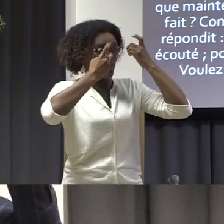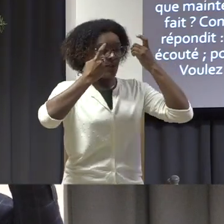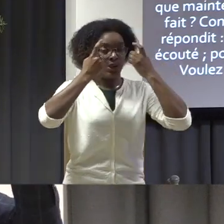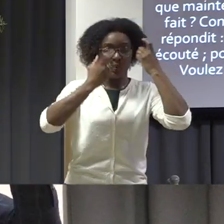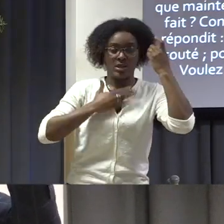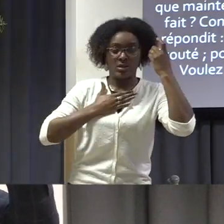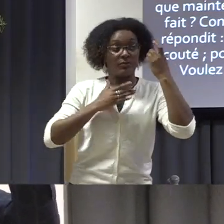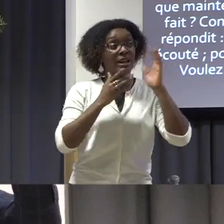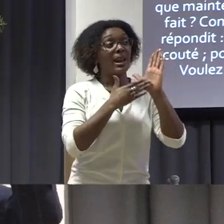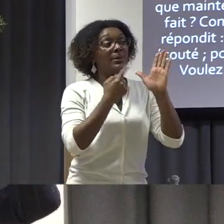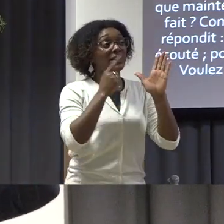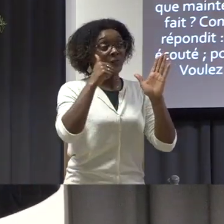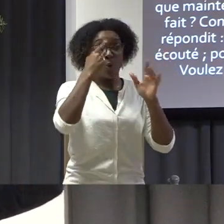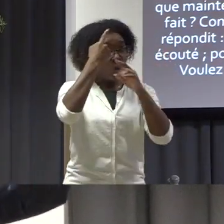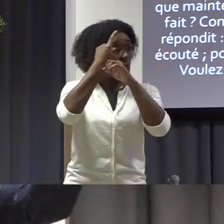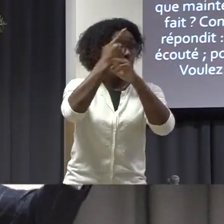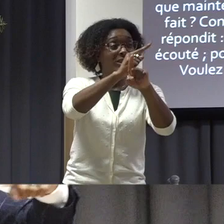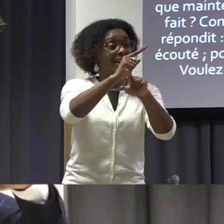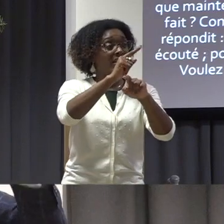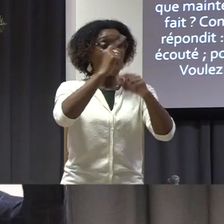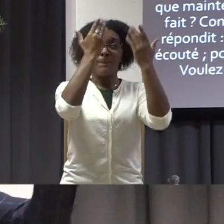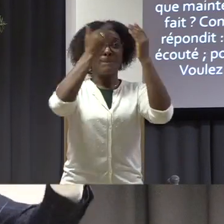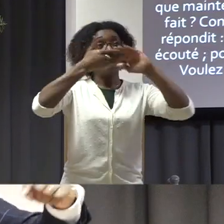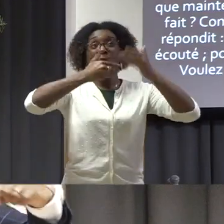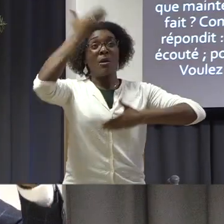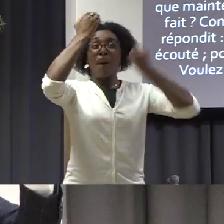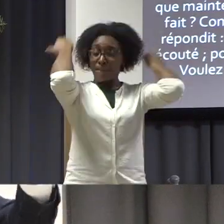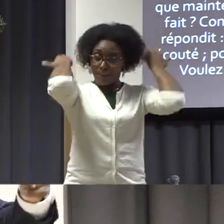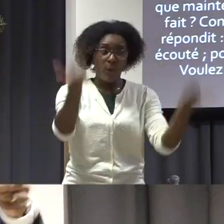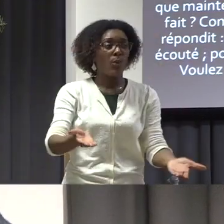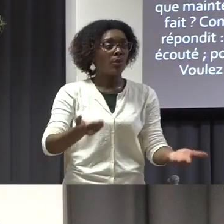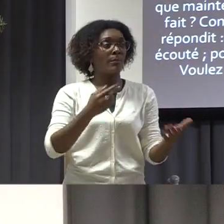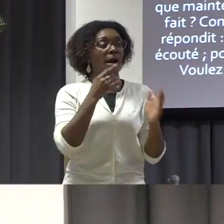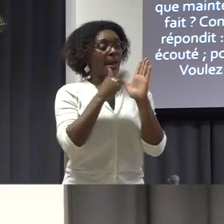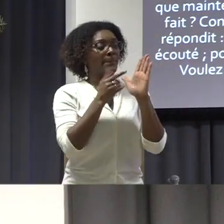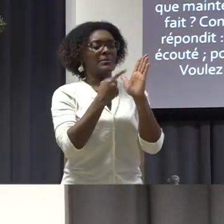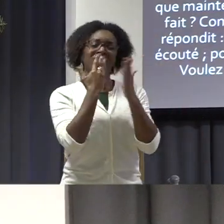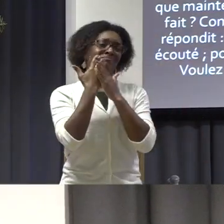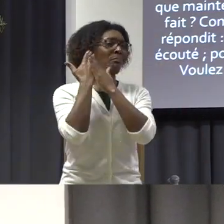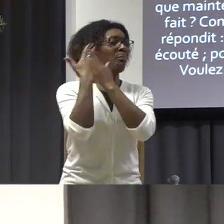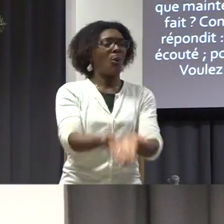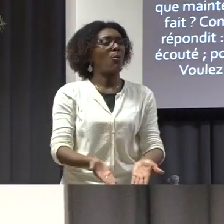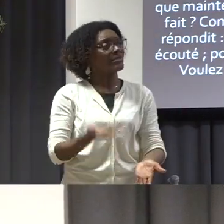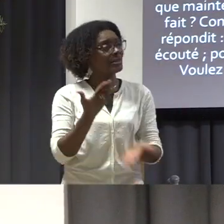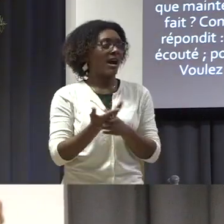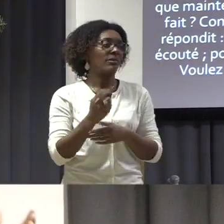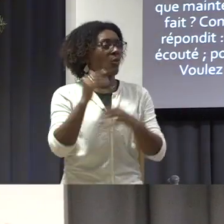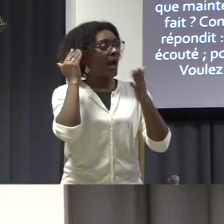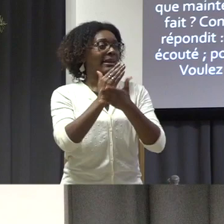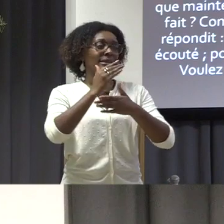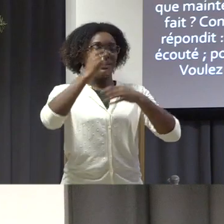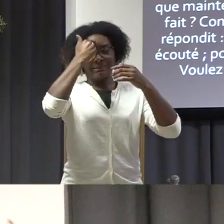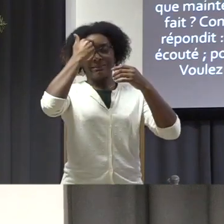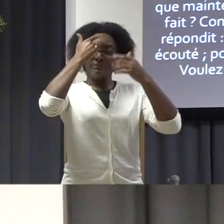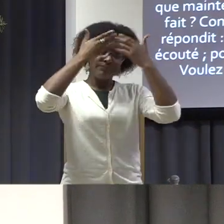contre les forteresses et les raisonnements que nous devons renverser par l'autorité de la parole de dieu il avait du mal